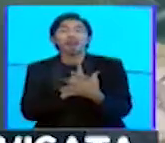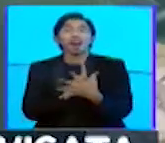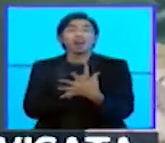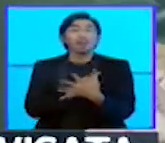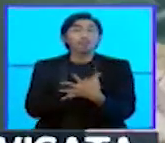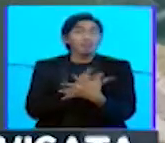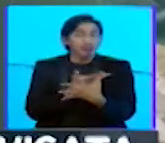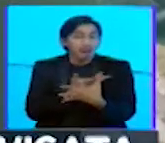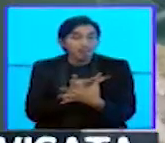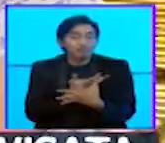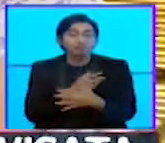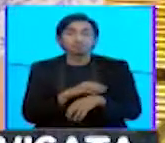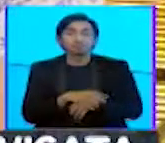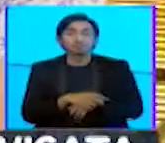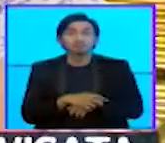apa kira-kira?